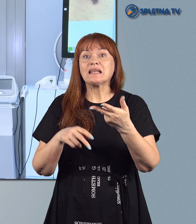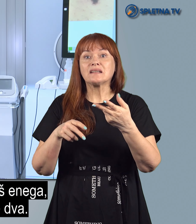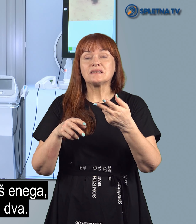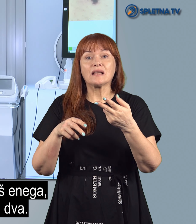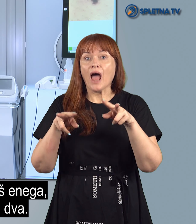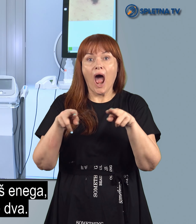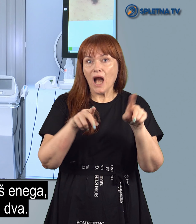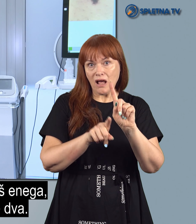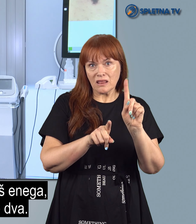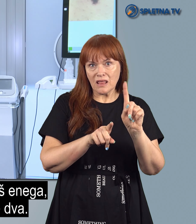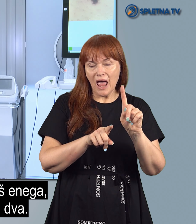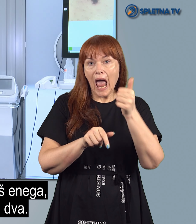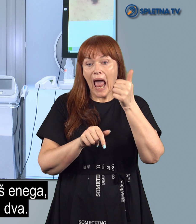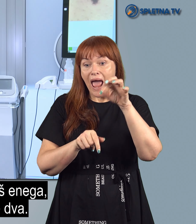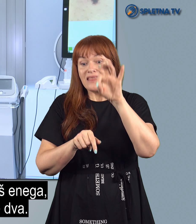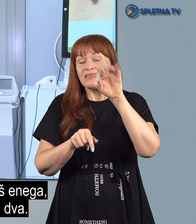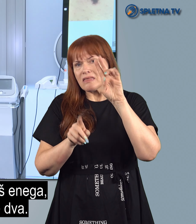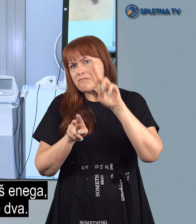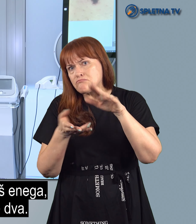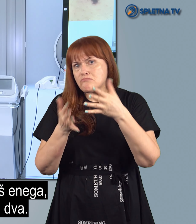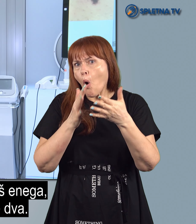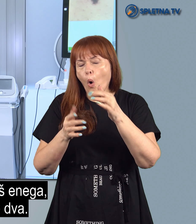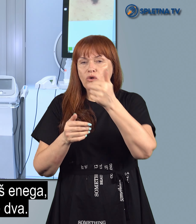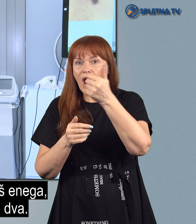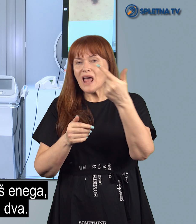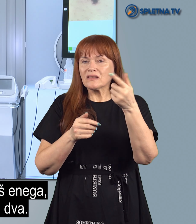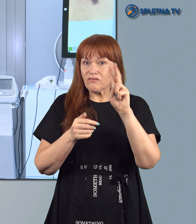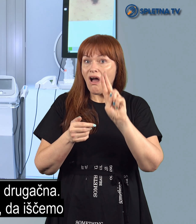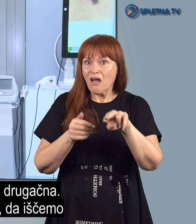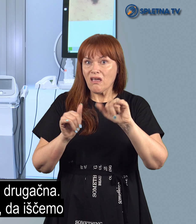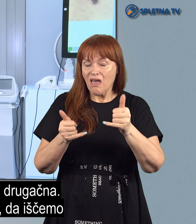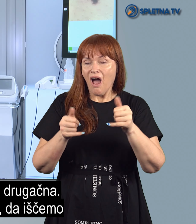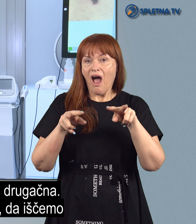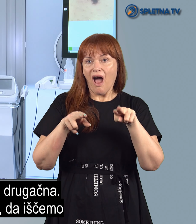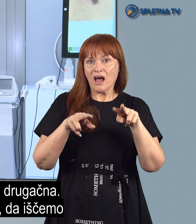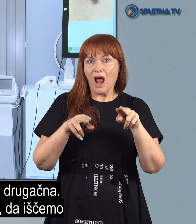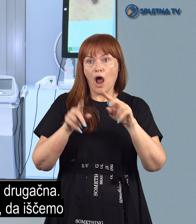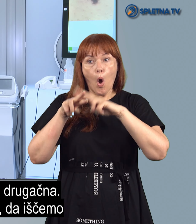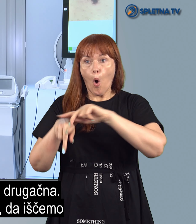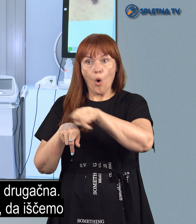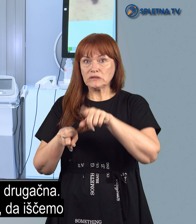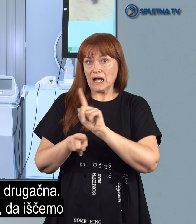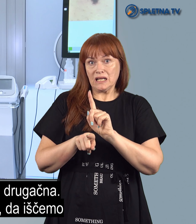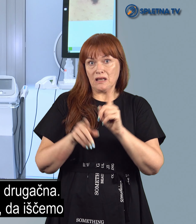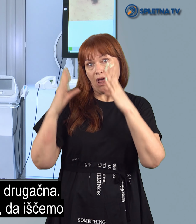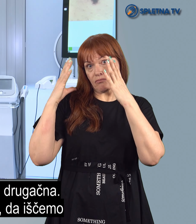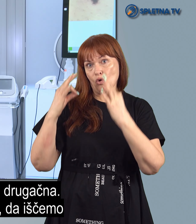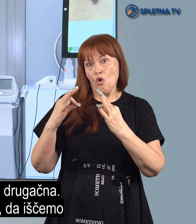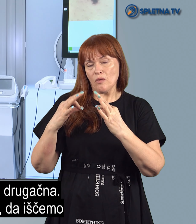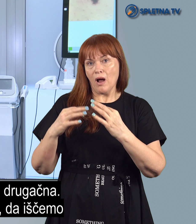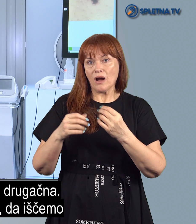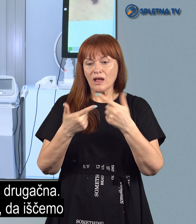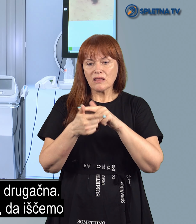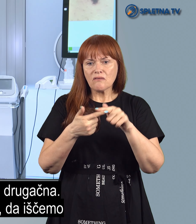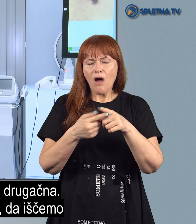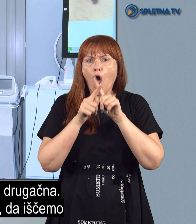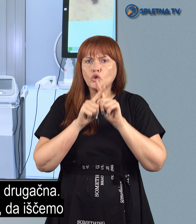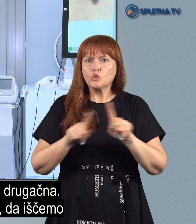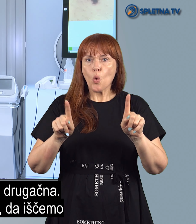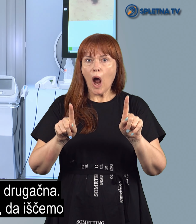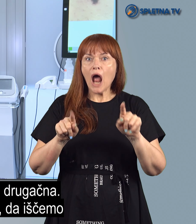melanomov, ampak imaš enega, recimo, ali pa mogoče dva. In tukaj ta dva sta pa